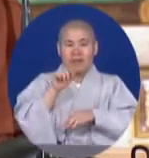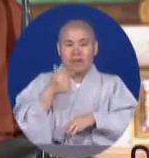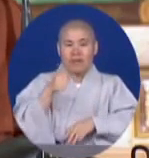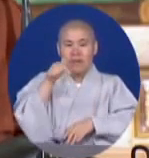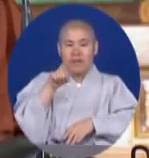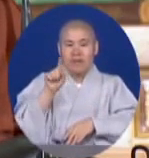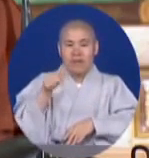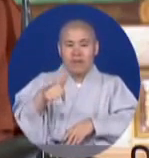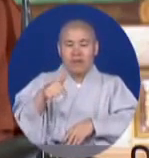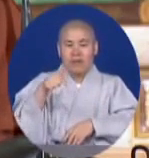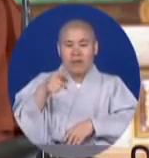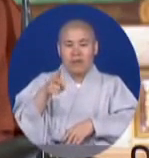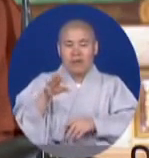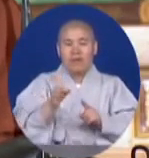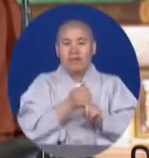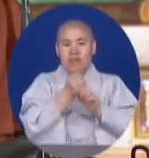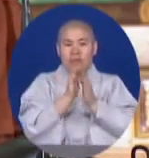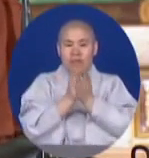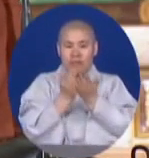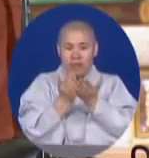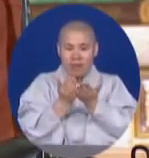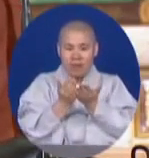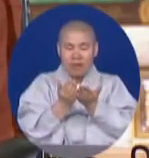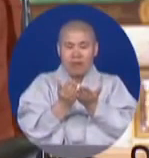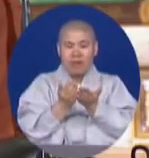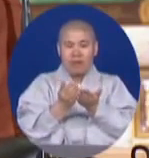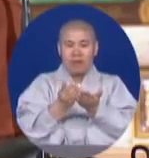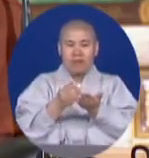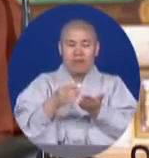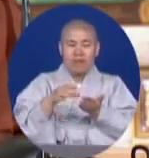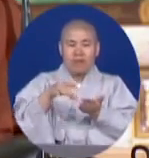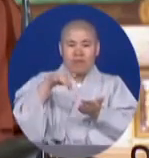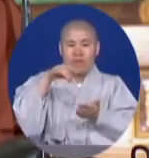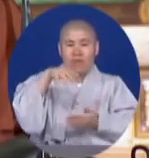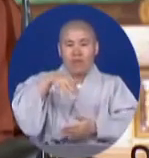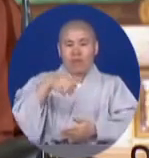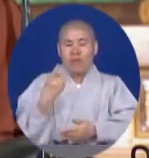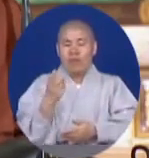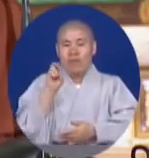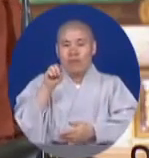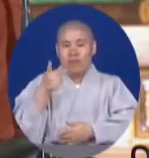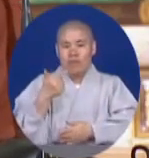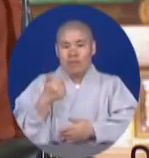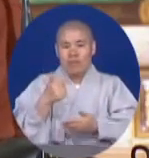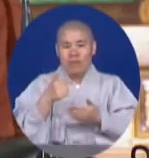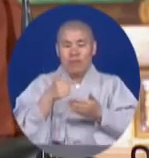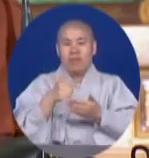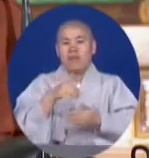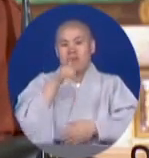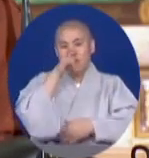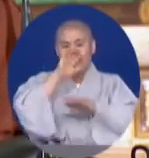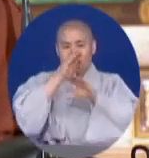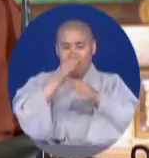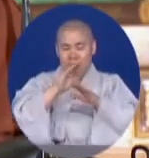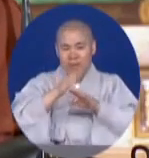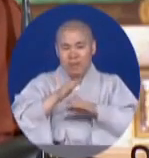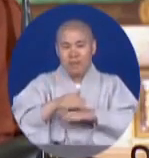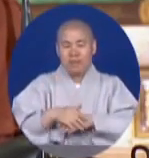원각경 그 대소초에 있더라고. 초문에. 그 다 있는 말씀이에요.